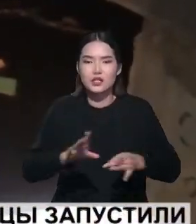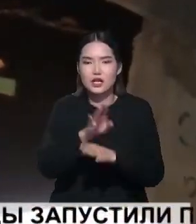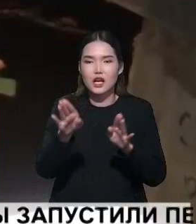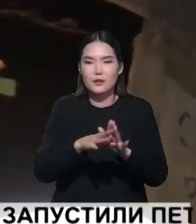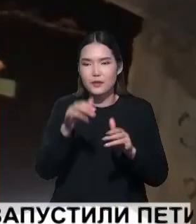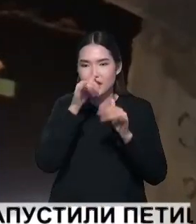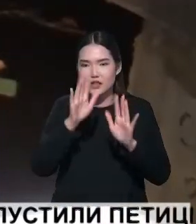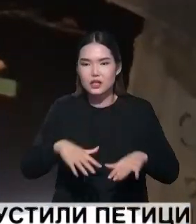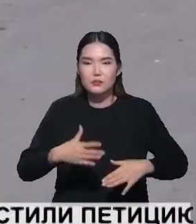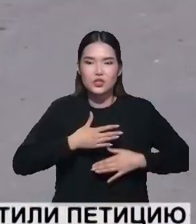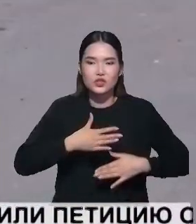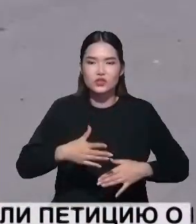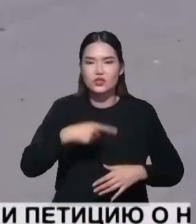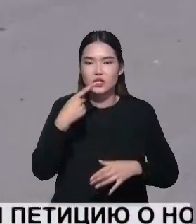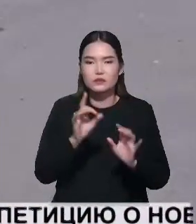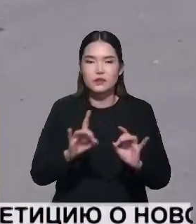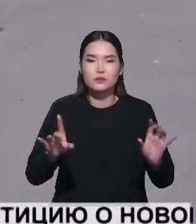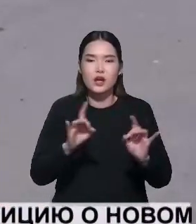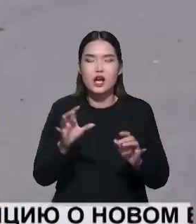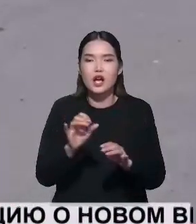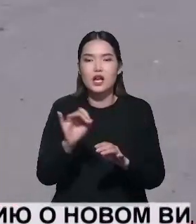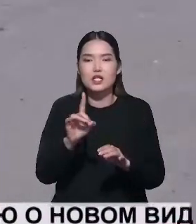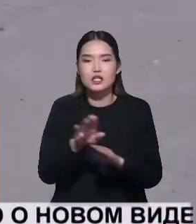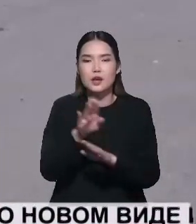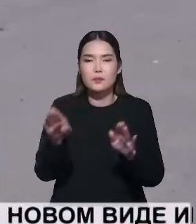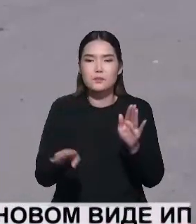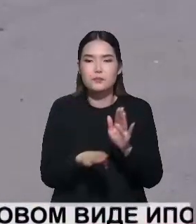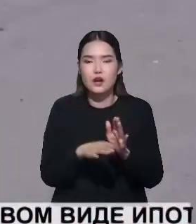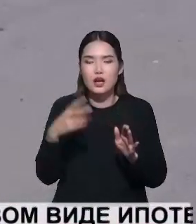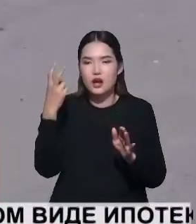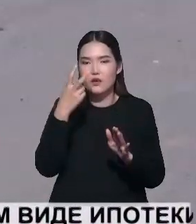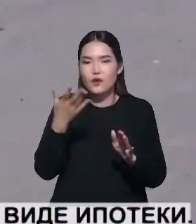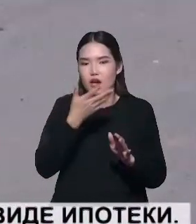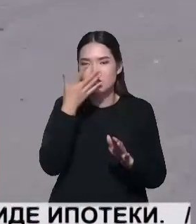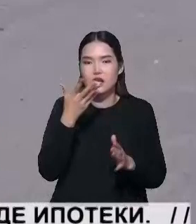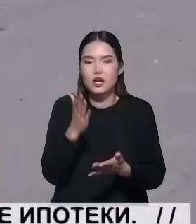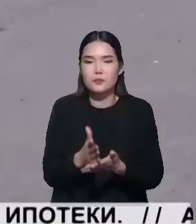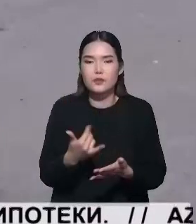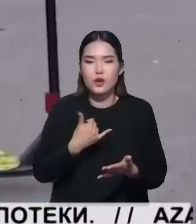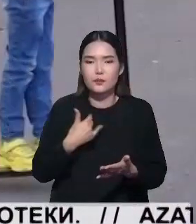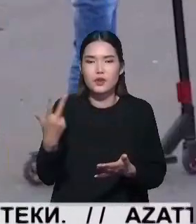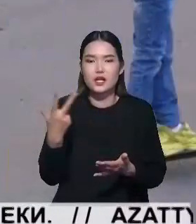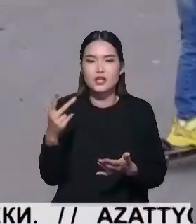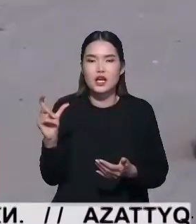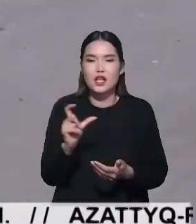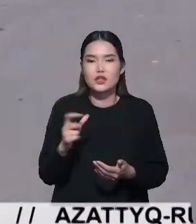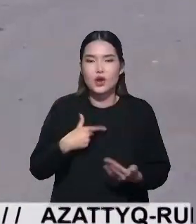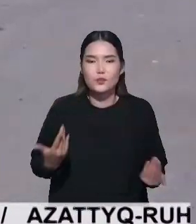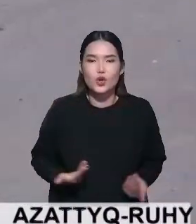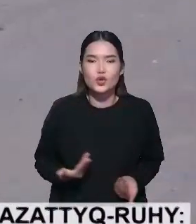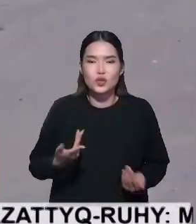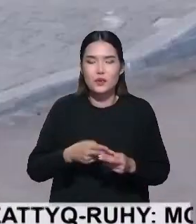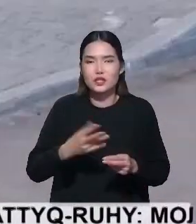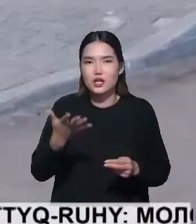дышать, рассказывает горожанка. Из-за подвалов идет вся вонь вот эта вот. Мы живем на 3-м этаже, но у нас вот это вот